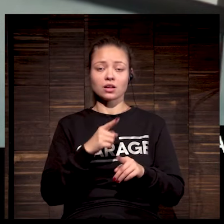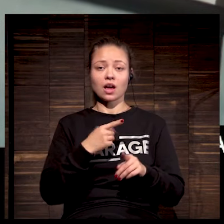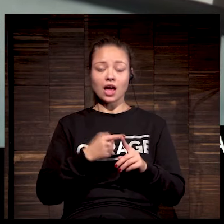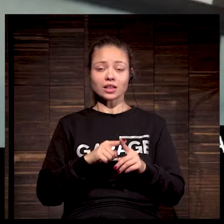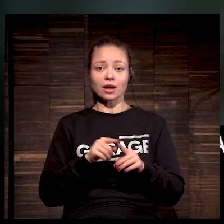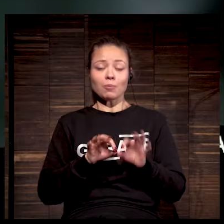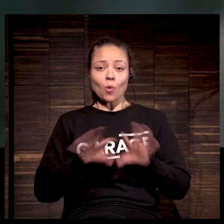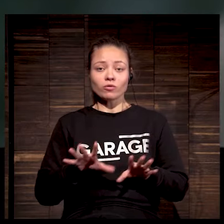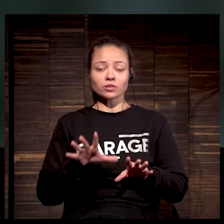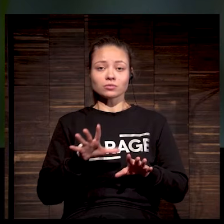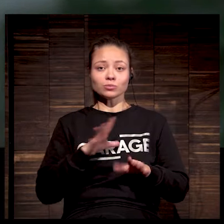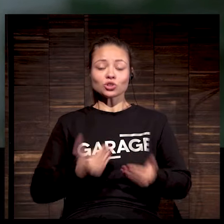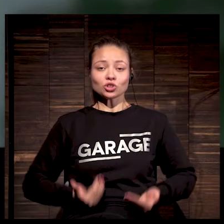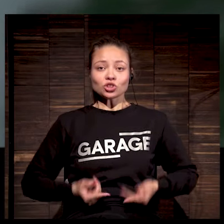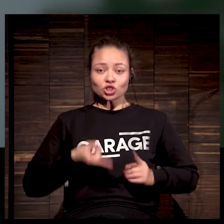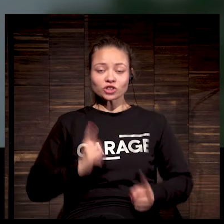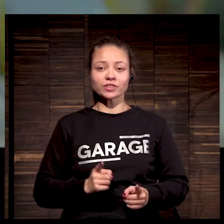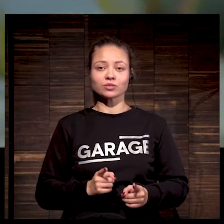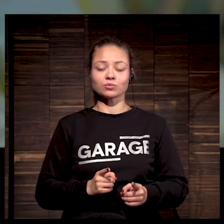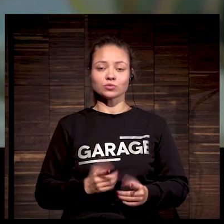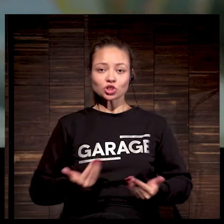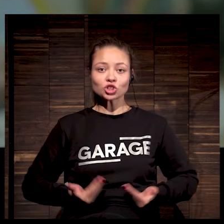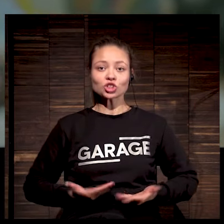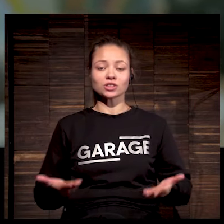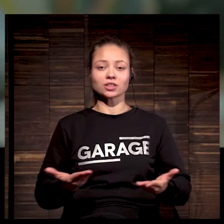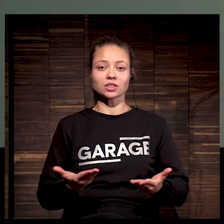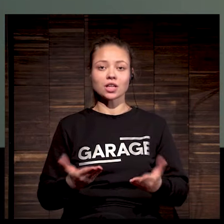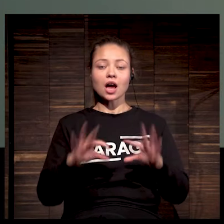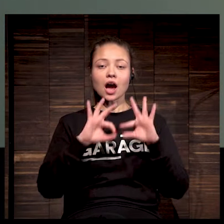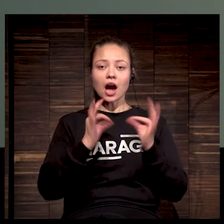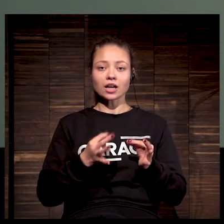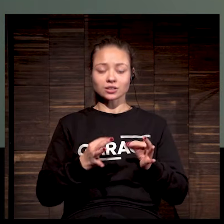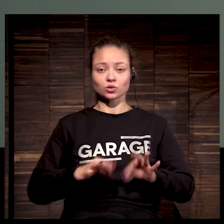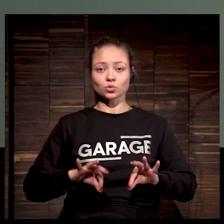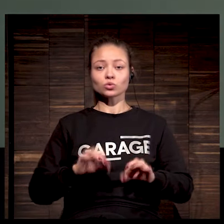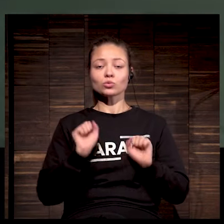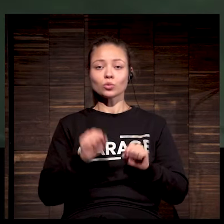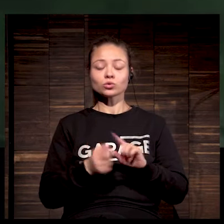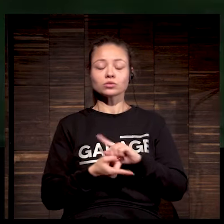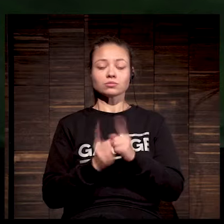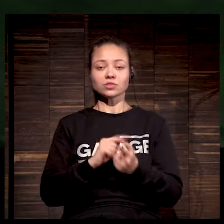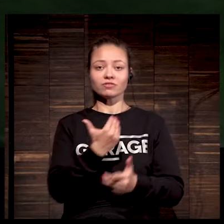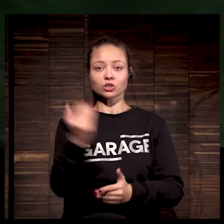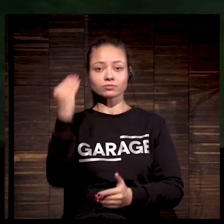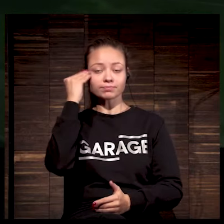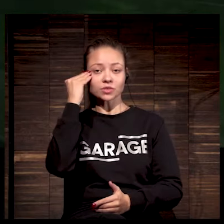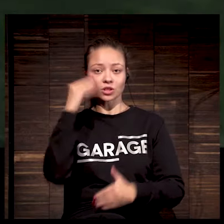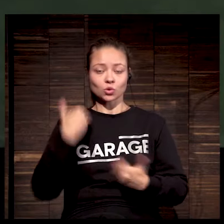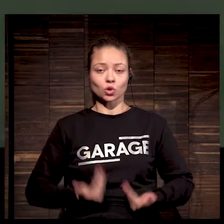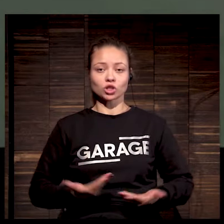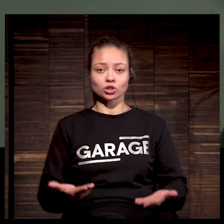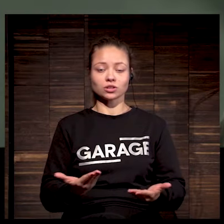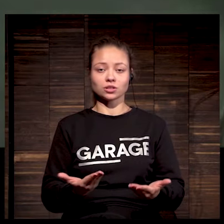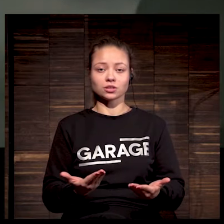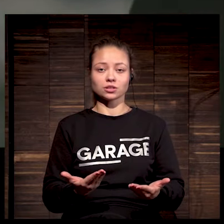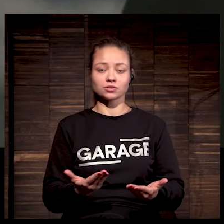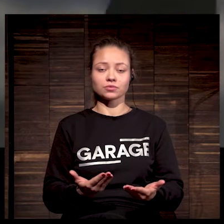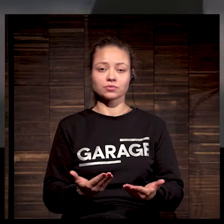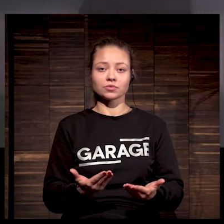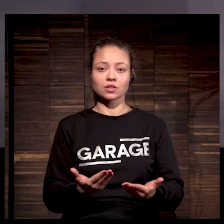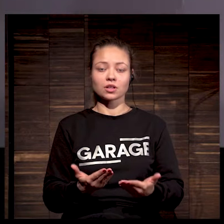живым поводу же арно искусство может поменять ваш взгляд на жизнь из и листопад